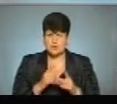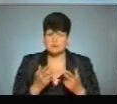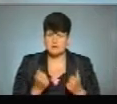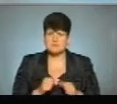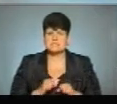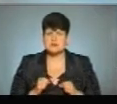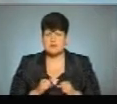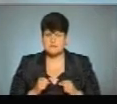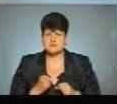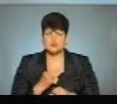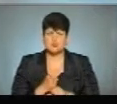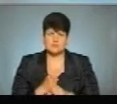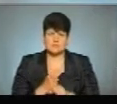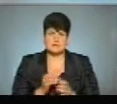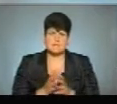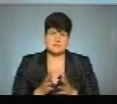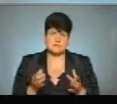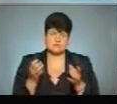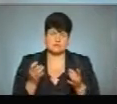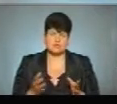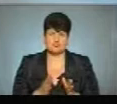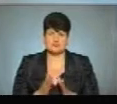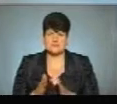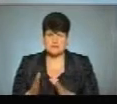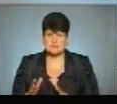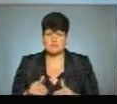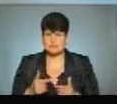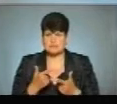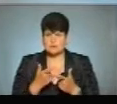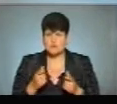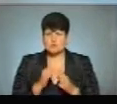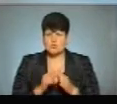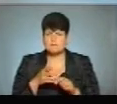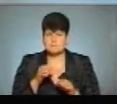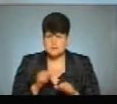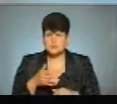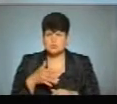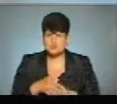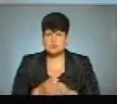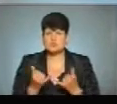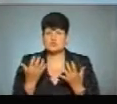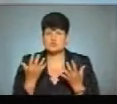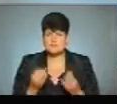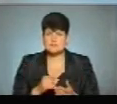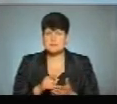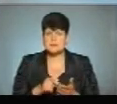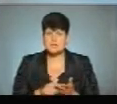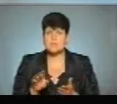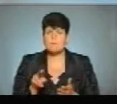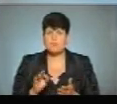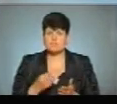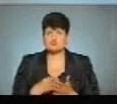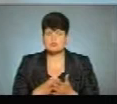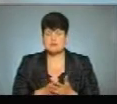постійно намагаємося зробити максимально спрощено подавати інформацію для того, щоб кожен міг зрозуміти. Але на сьогоднішній день і питання по бюджету теж